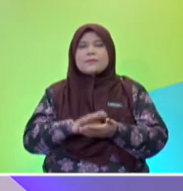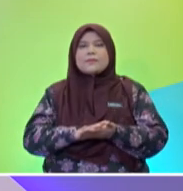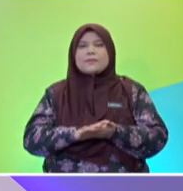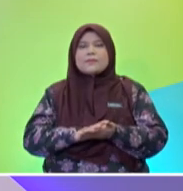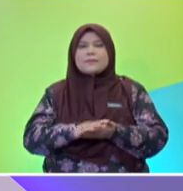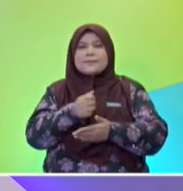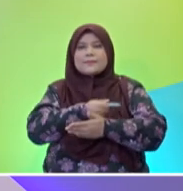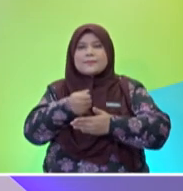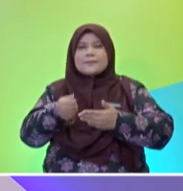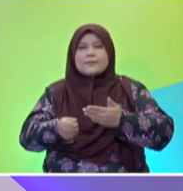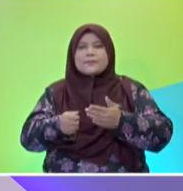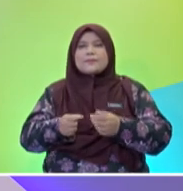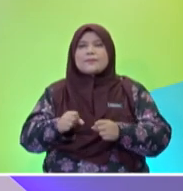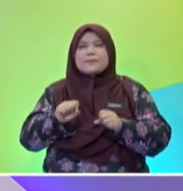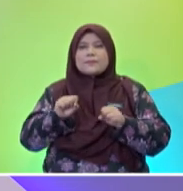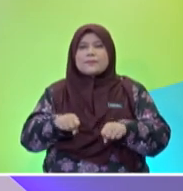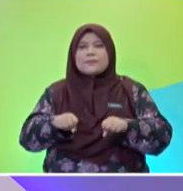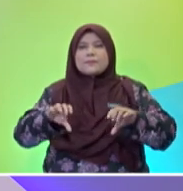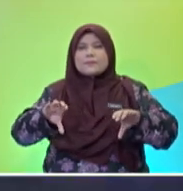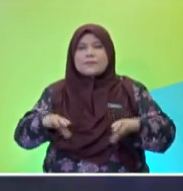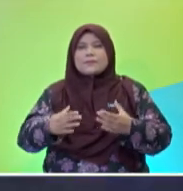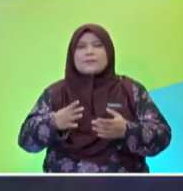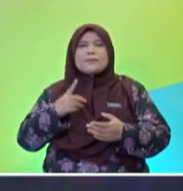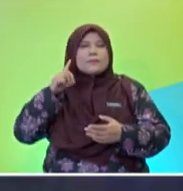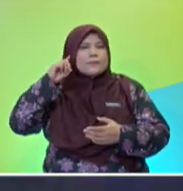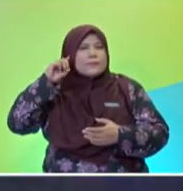sekali kita tidak boleh buat bunyi sendiri yey